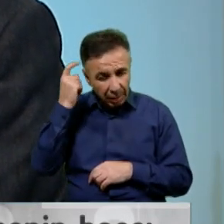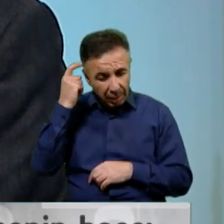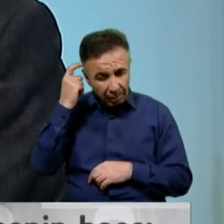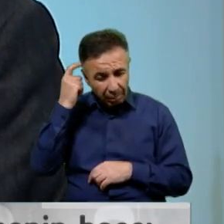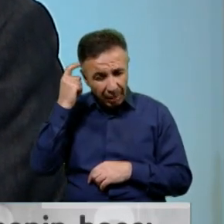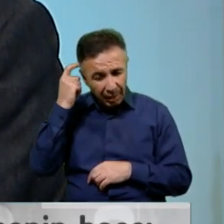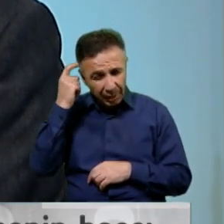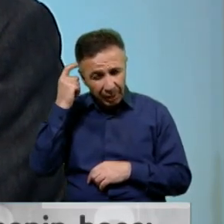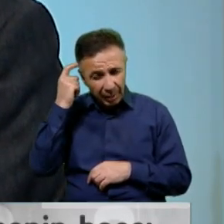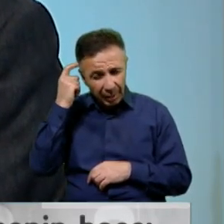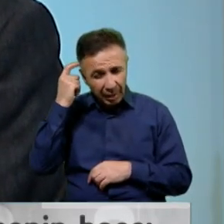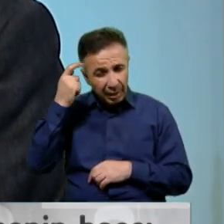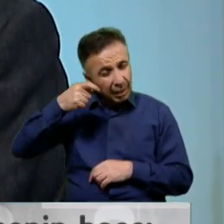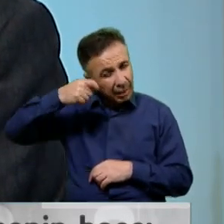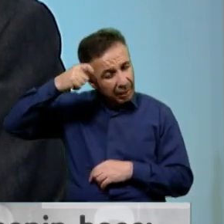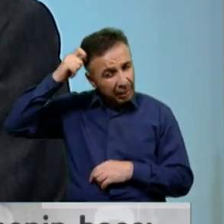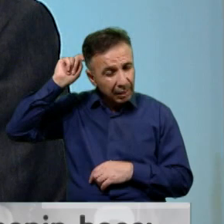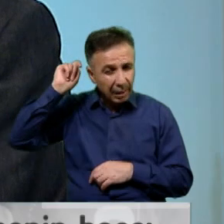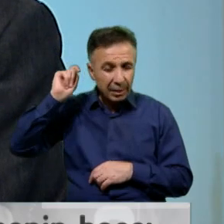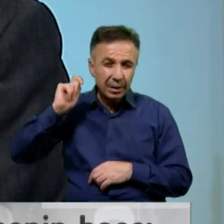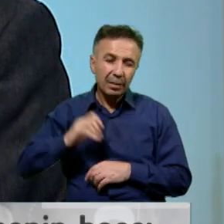sonra efendim ziyaret tavafımızı yaptık.